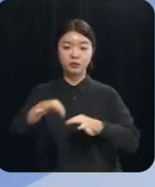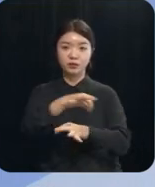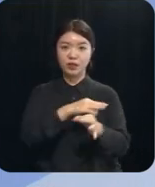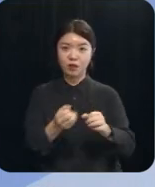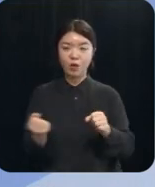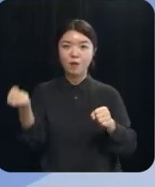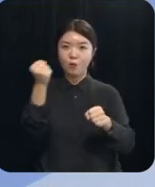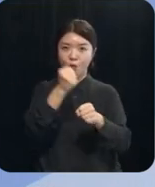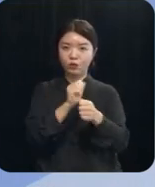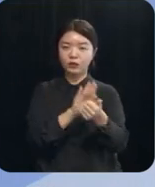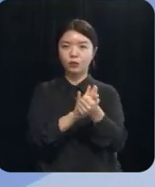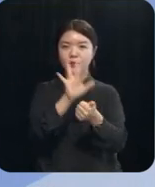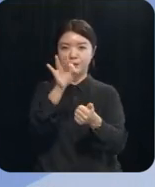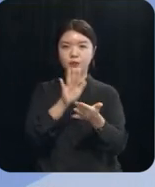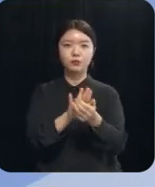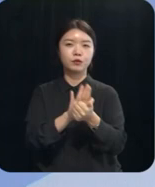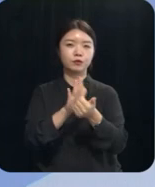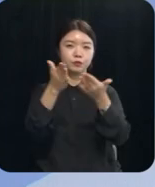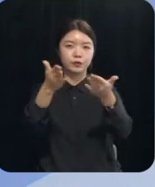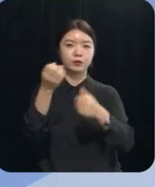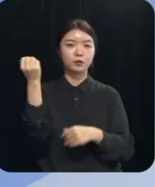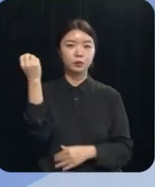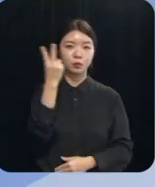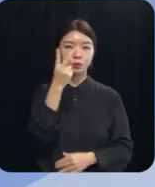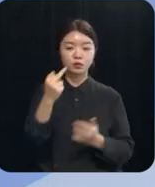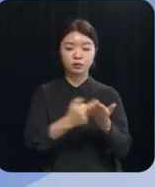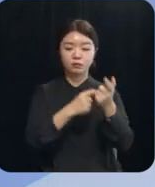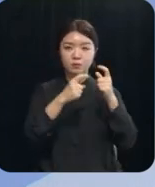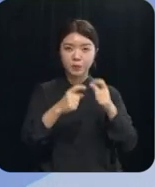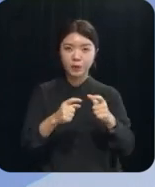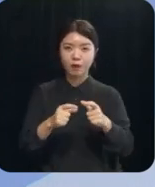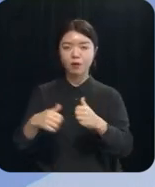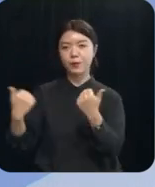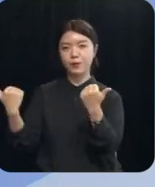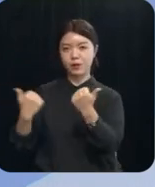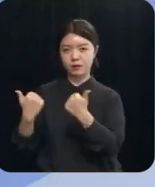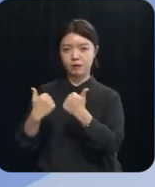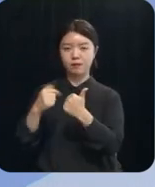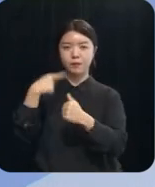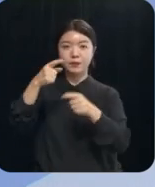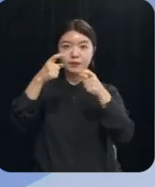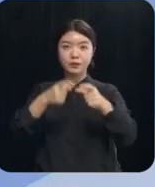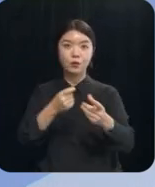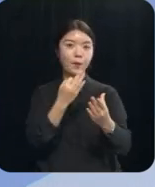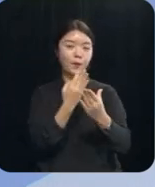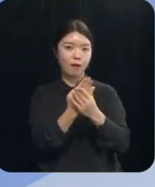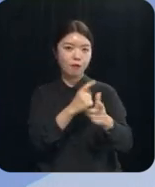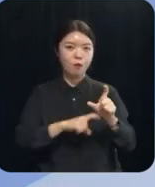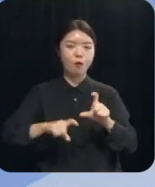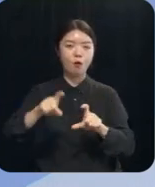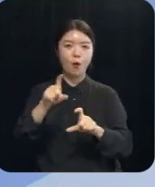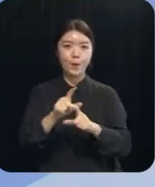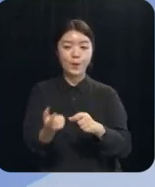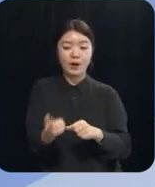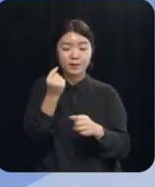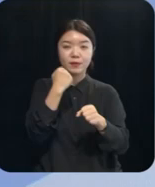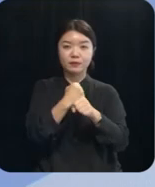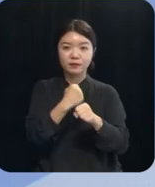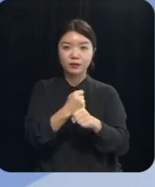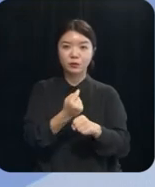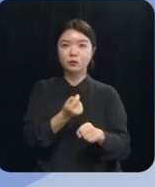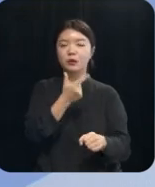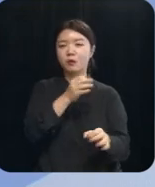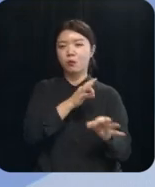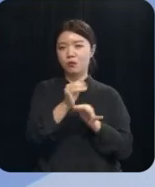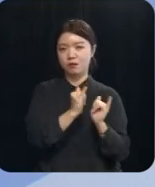민생회복지원금을 지원하겠습니다. 또한 제주도와 협의하여 지역화폐를 조속히 발행해서